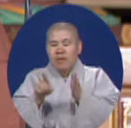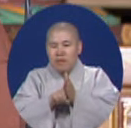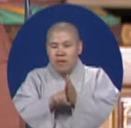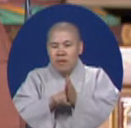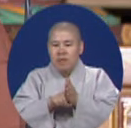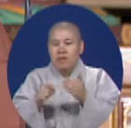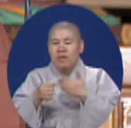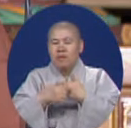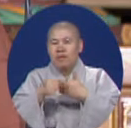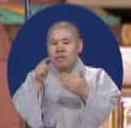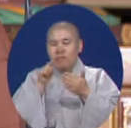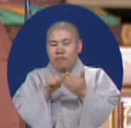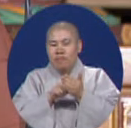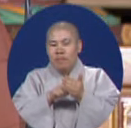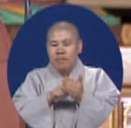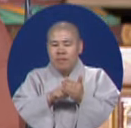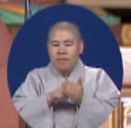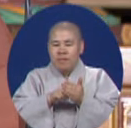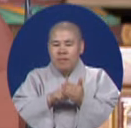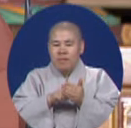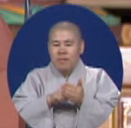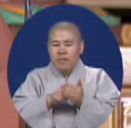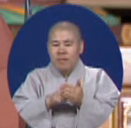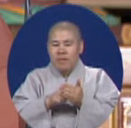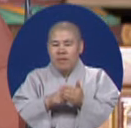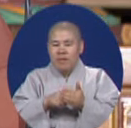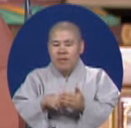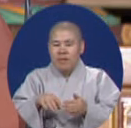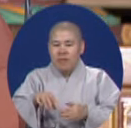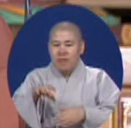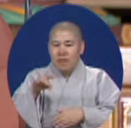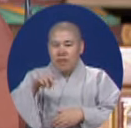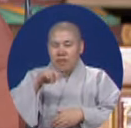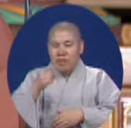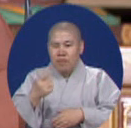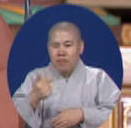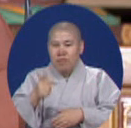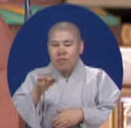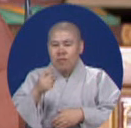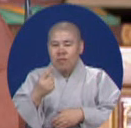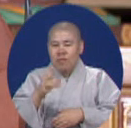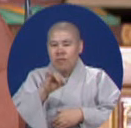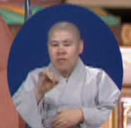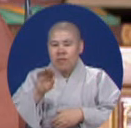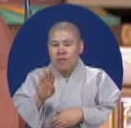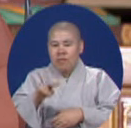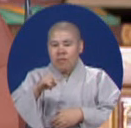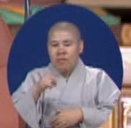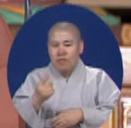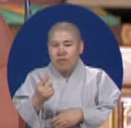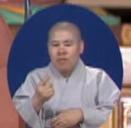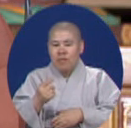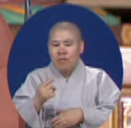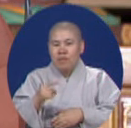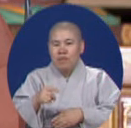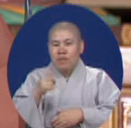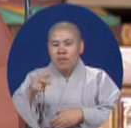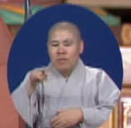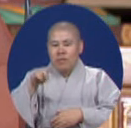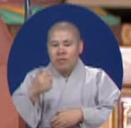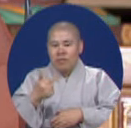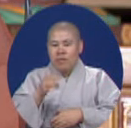전일신심. 그리고 제일 앞에 도노입도를 순일신심,